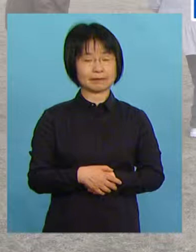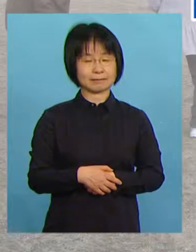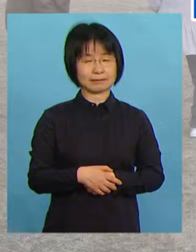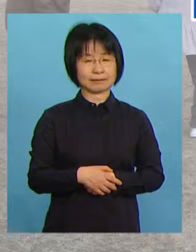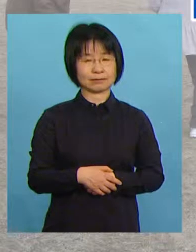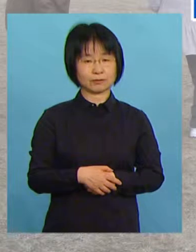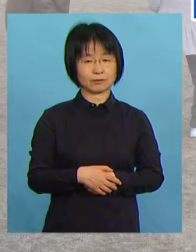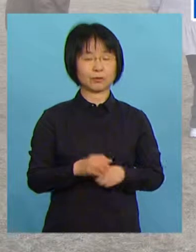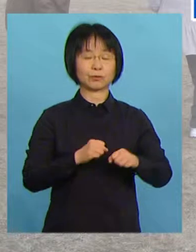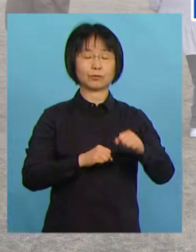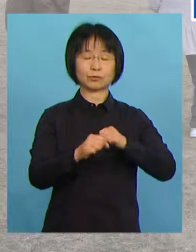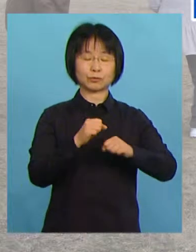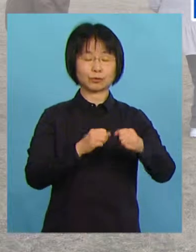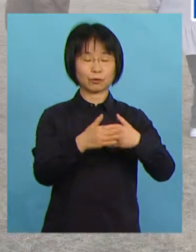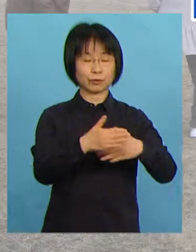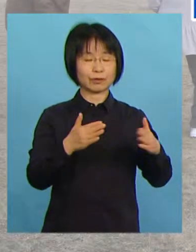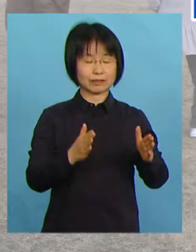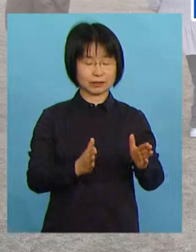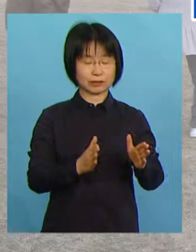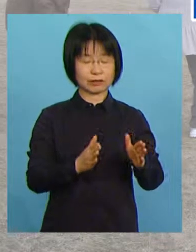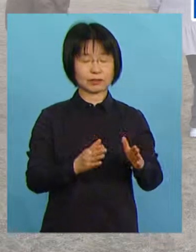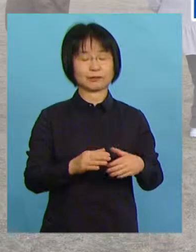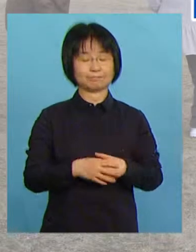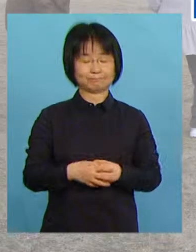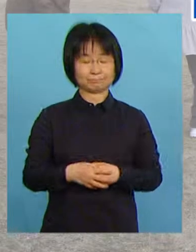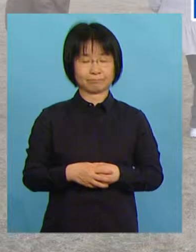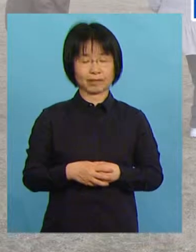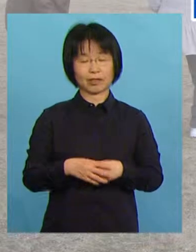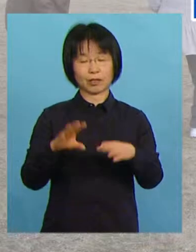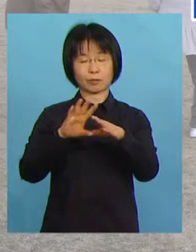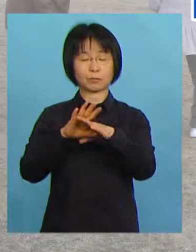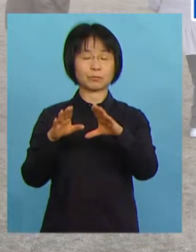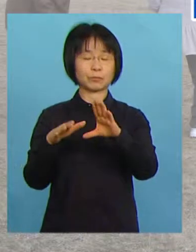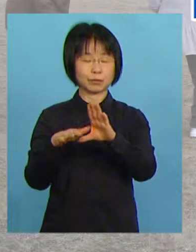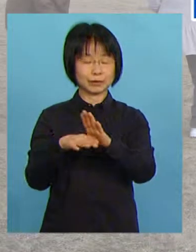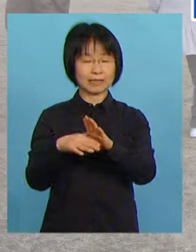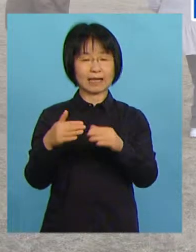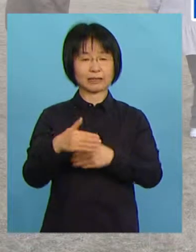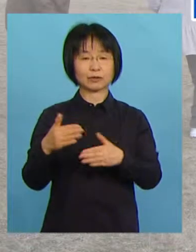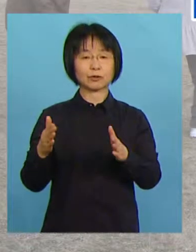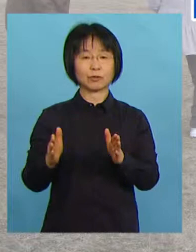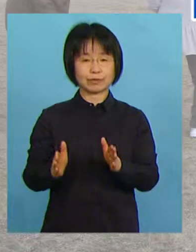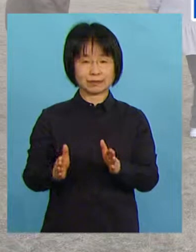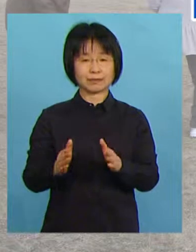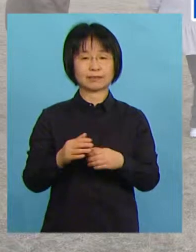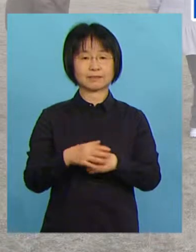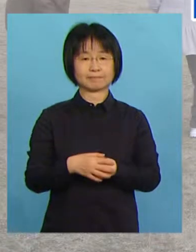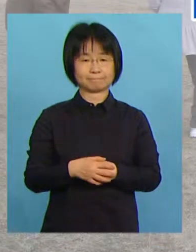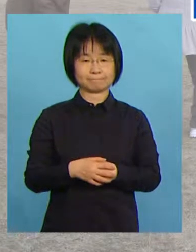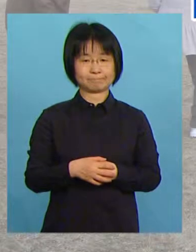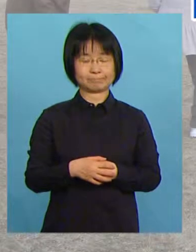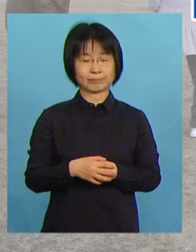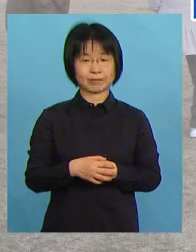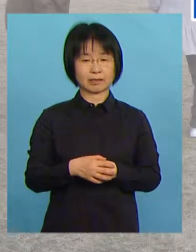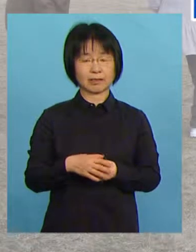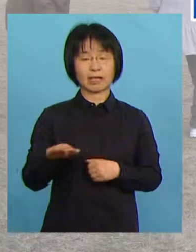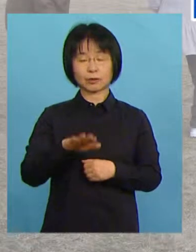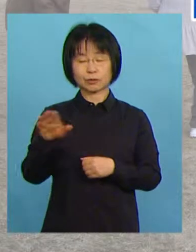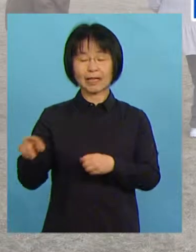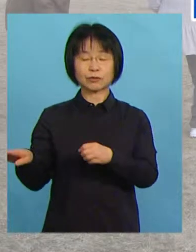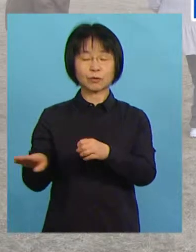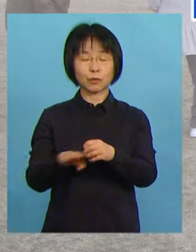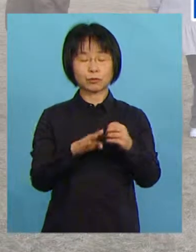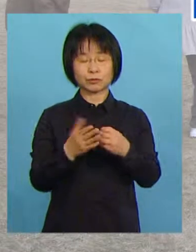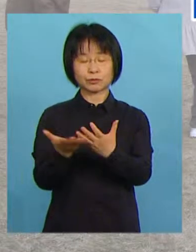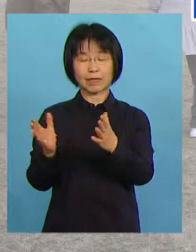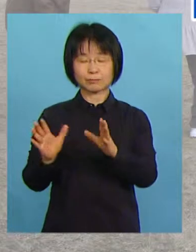ウォーキングなどの運動教室、パソコンや木工、お茶や手芸などの文化系教室、グラウンドゴ